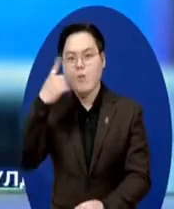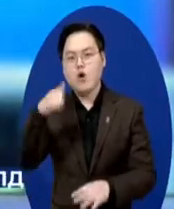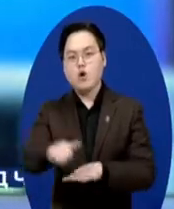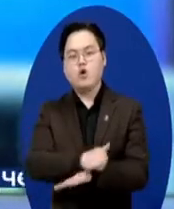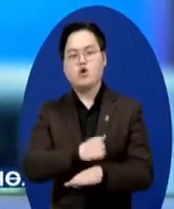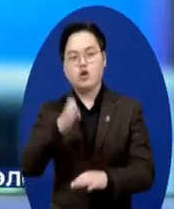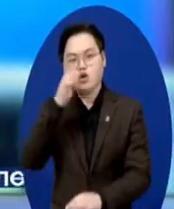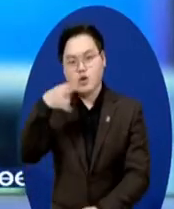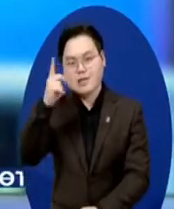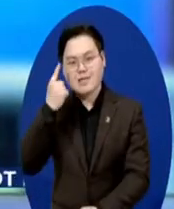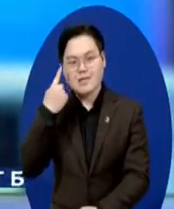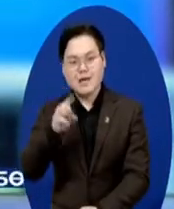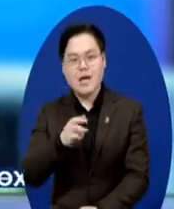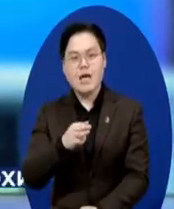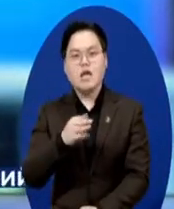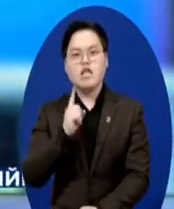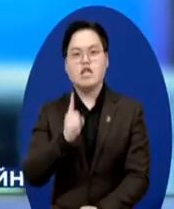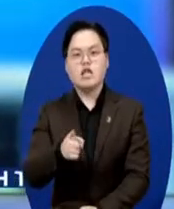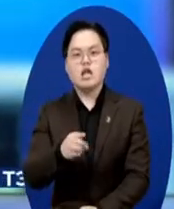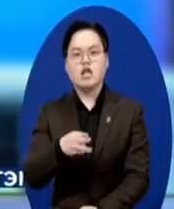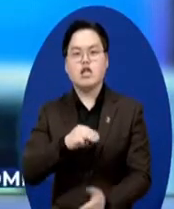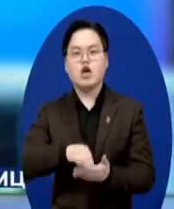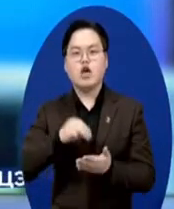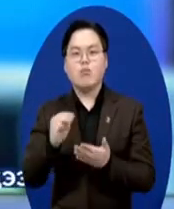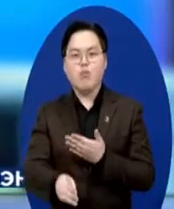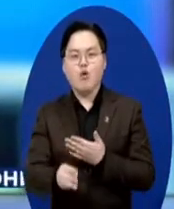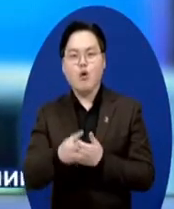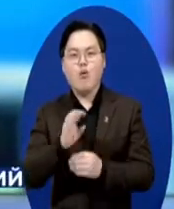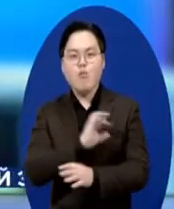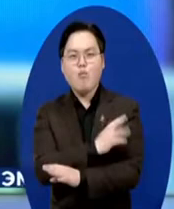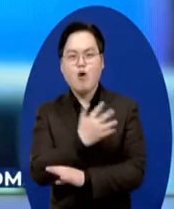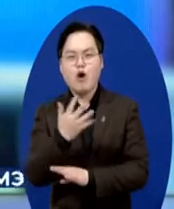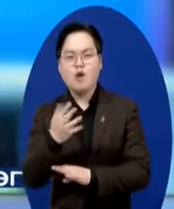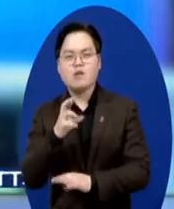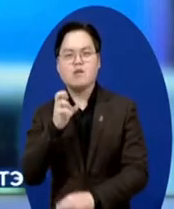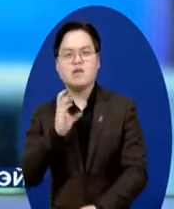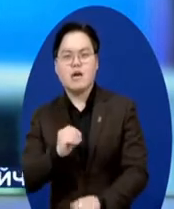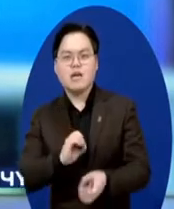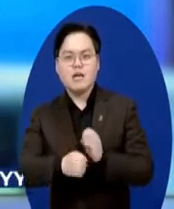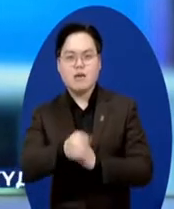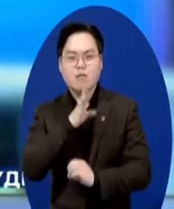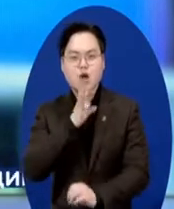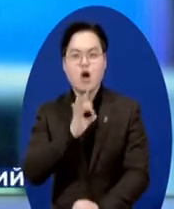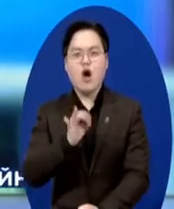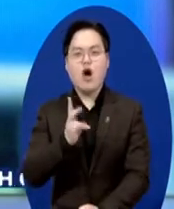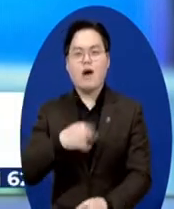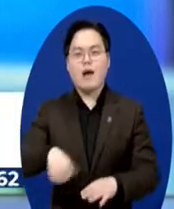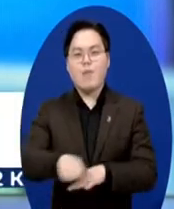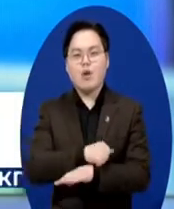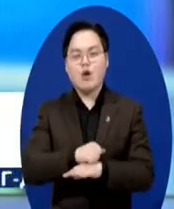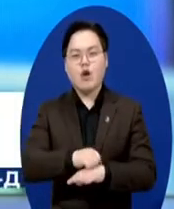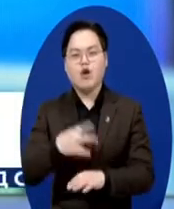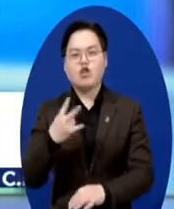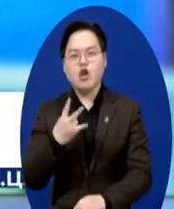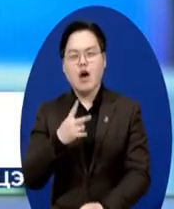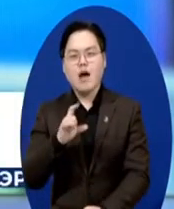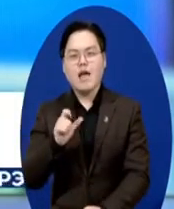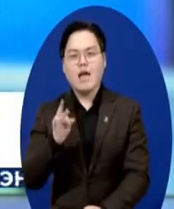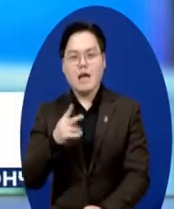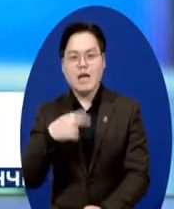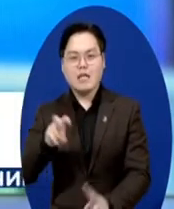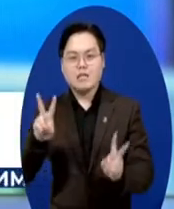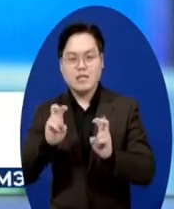Монгол улсын ерөнхийлөгчийн санаачилсан тэрбум мод үндэслэлгээний хэрхэн хэрэгжүүлэх талаар Орхон аймагт ногоон эрдэнэ сэдвтэ зөвлөгөө болсон байна. Энэ